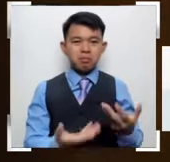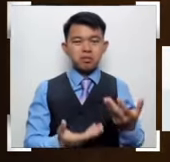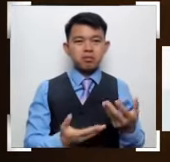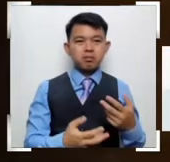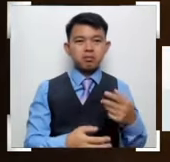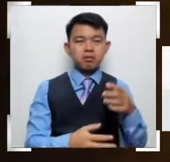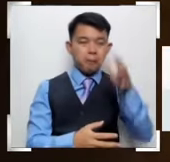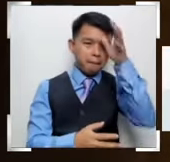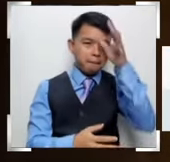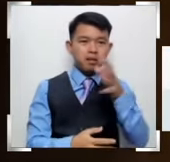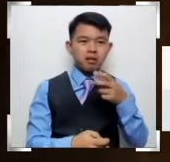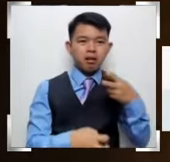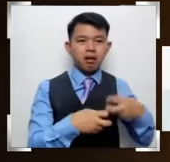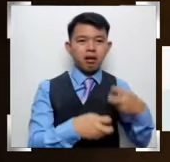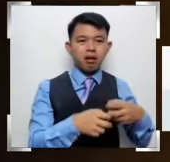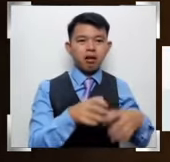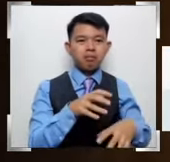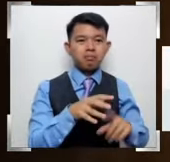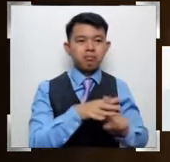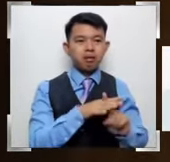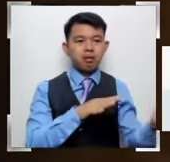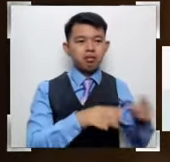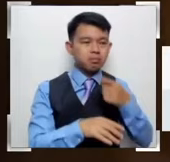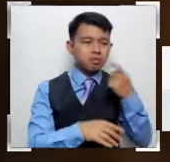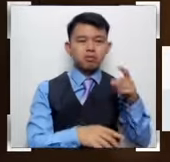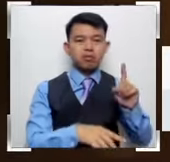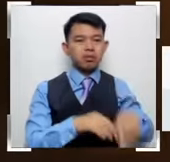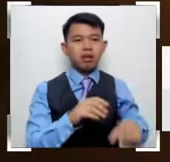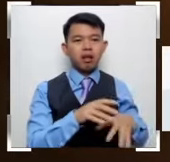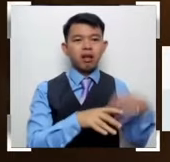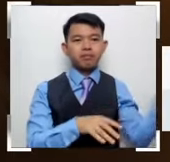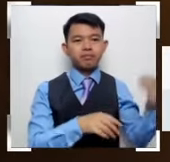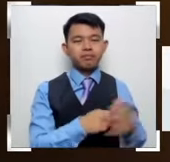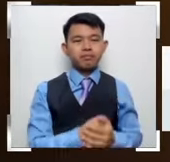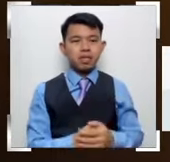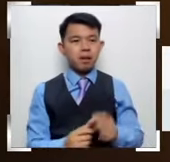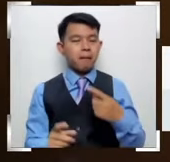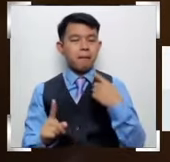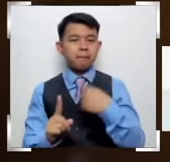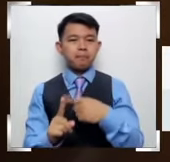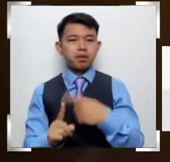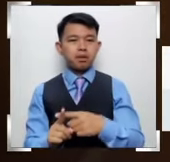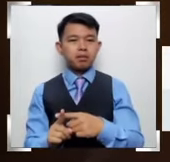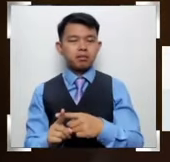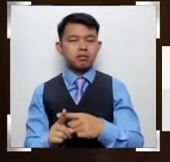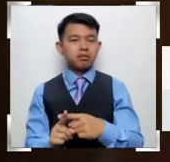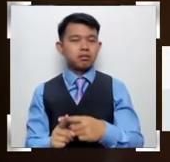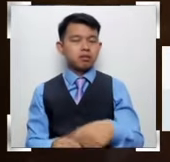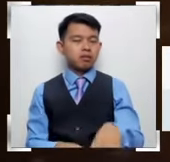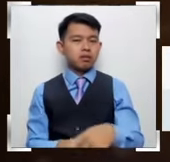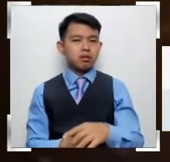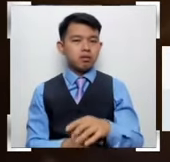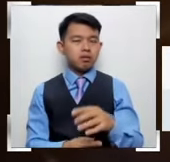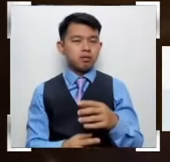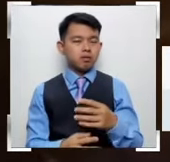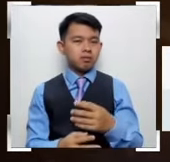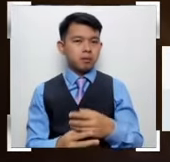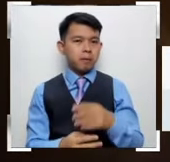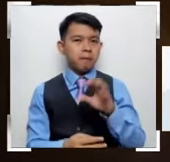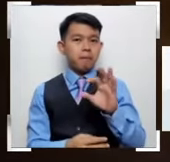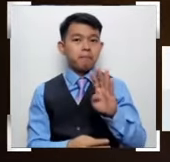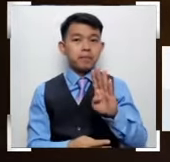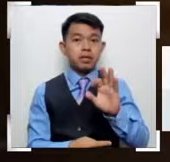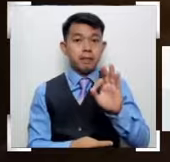walang madaanan. Natagalan din daw bago dumating ang mga bumbero. Pero ayon sa BFP, agad naman silang rumesponde na malamang may